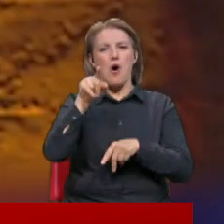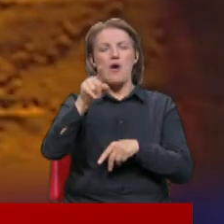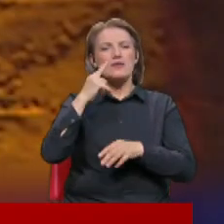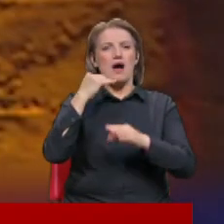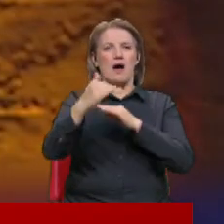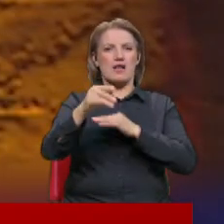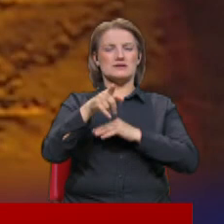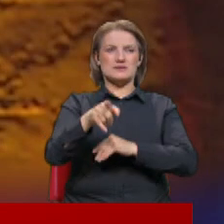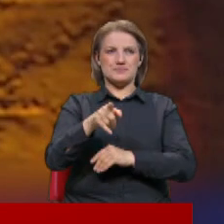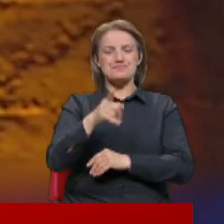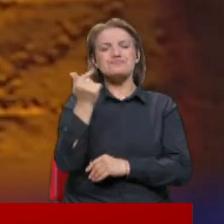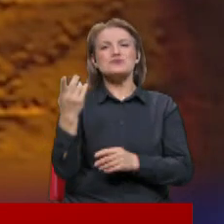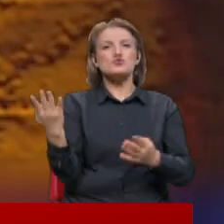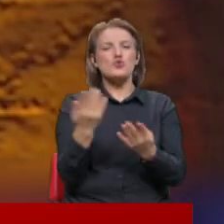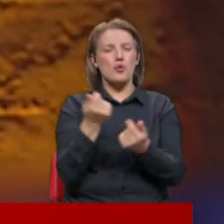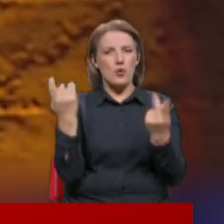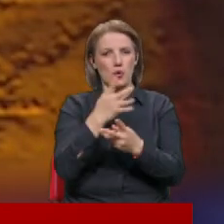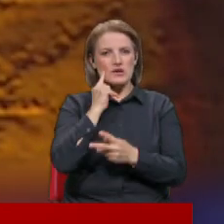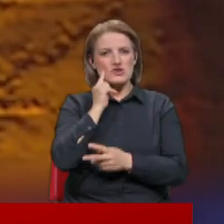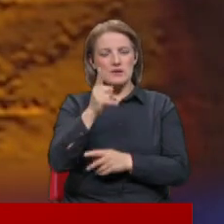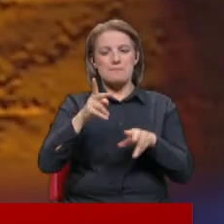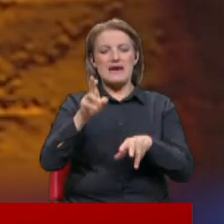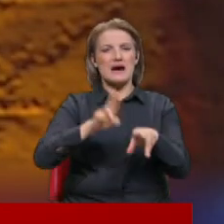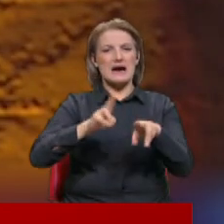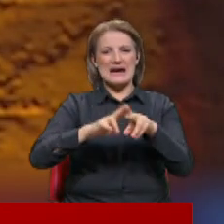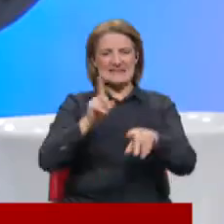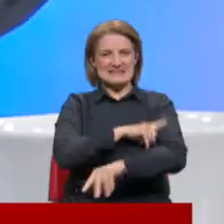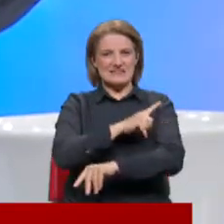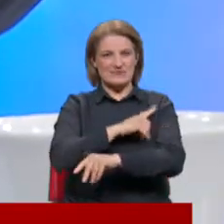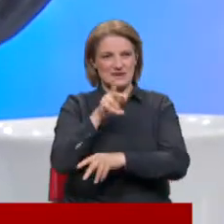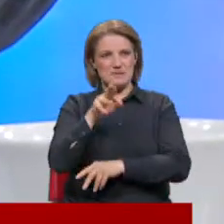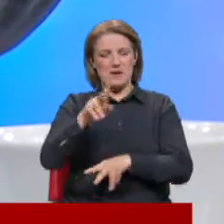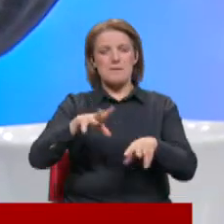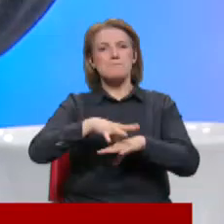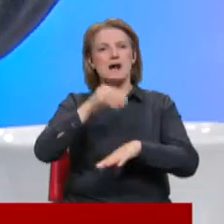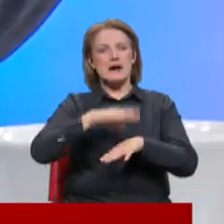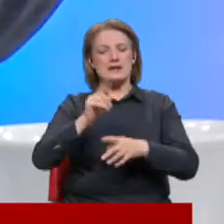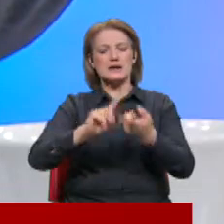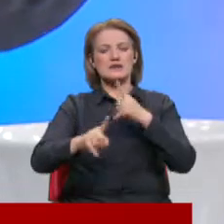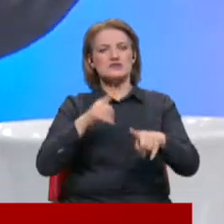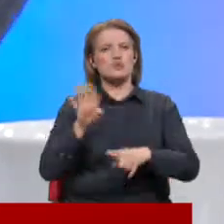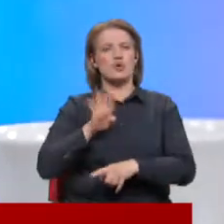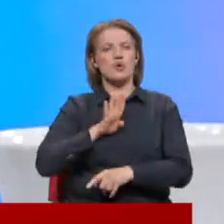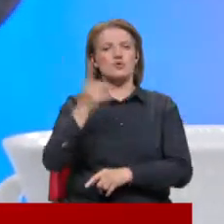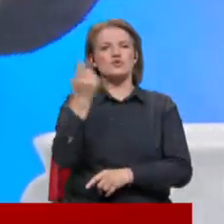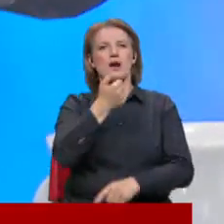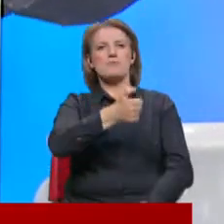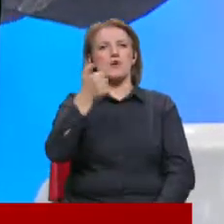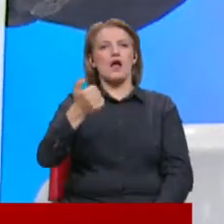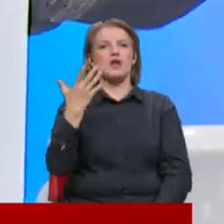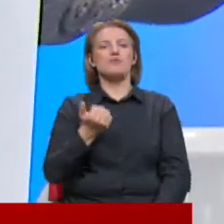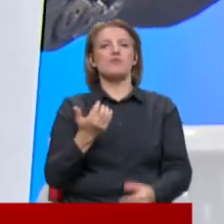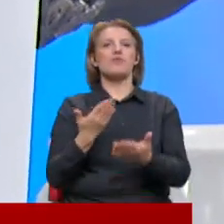seçmenlerin Kürt seçmenlerin bir çoğunu hem PKK'lı sınıfına sokuyorsunuz Mardin'den Kılıçdaroğlu %66 almış